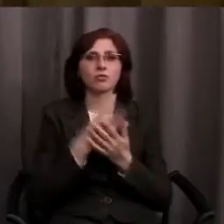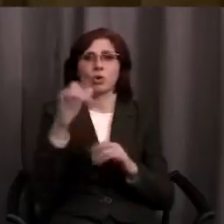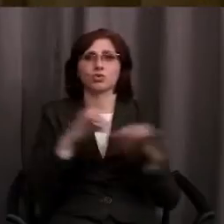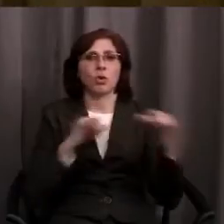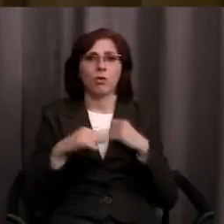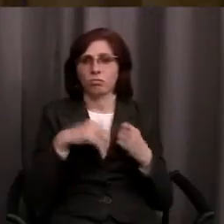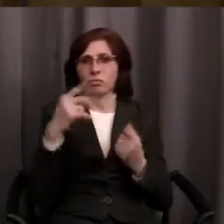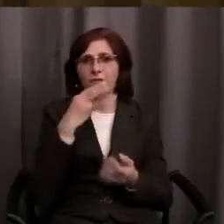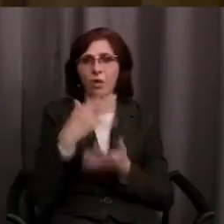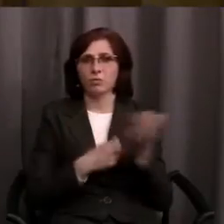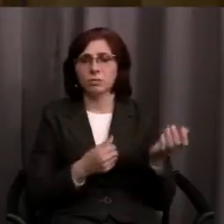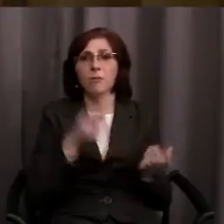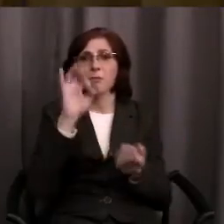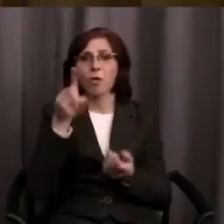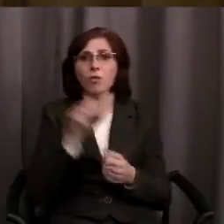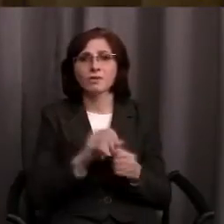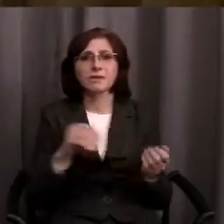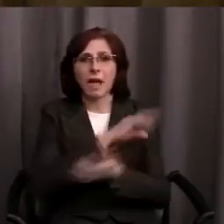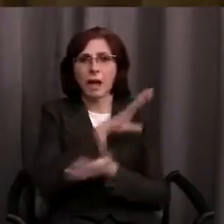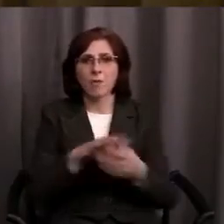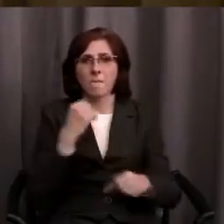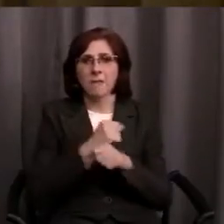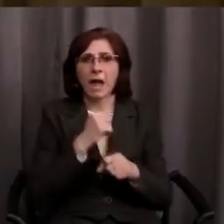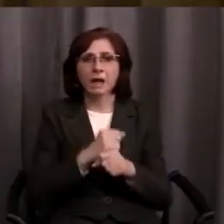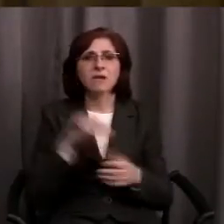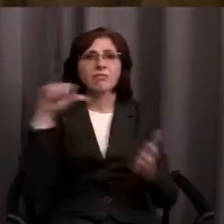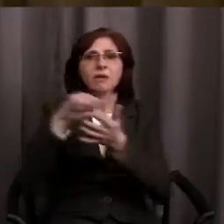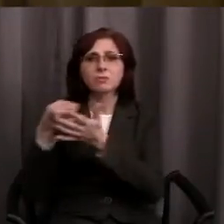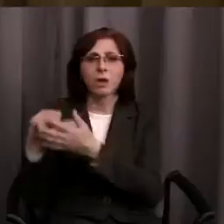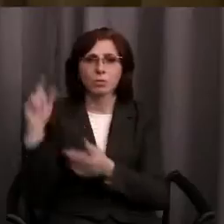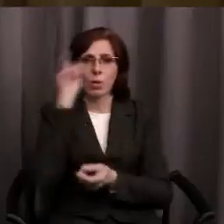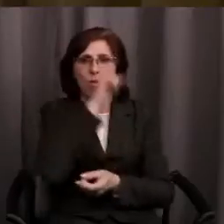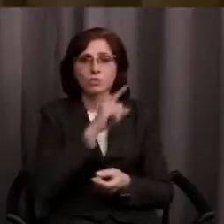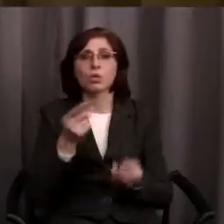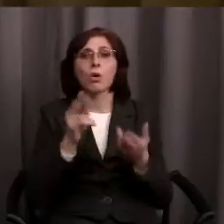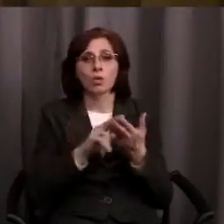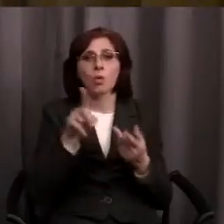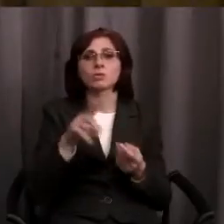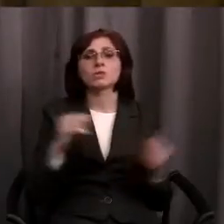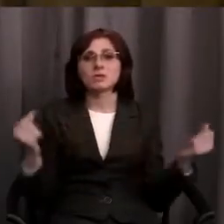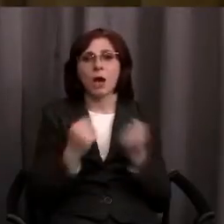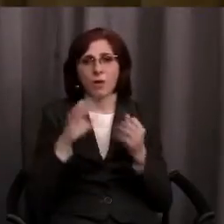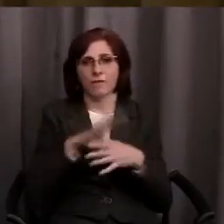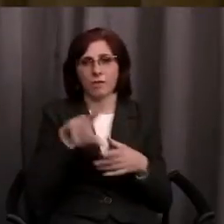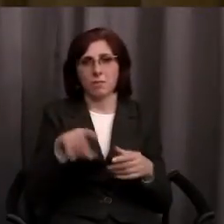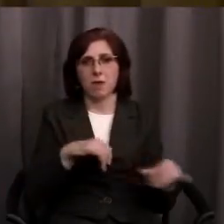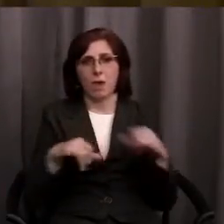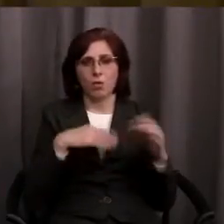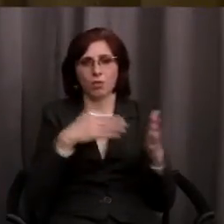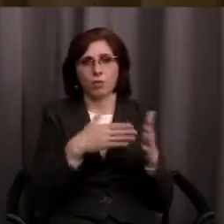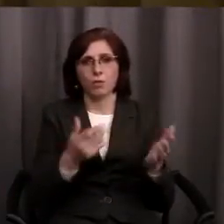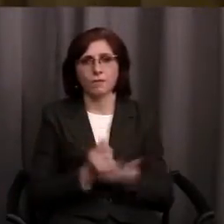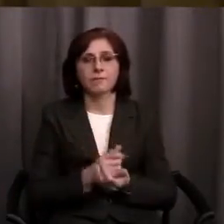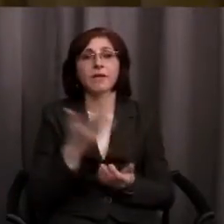tego nie wykorzystać? Przecież to jest darmowa praca tysięcy ludzi, którzy działają w tym kierunku. I wobec